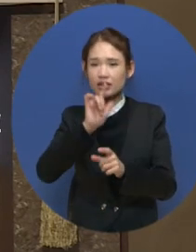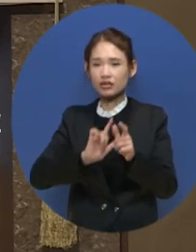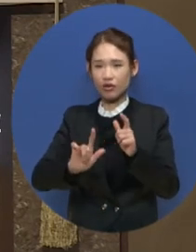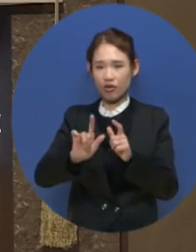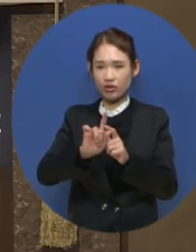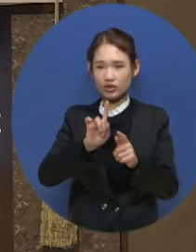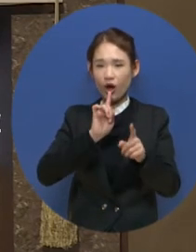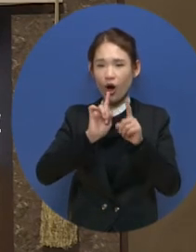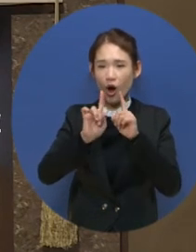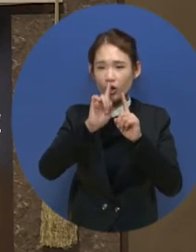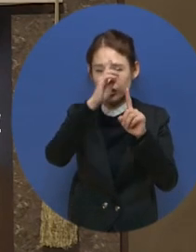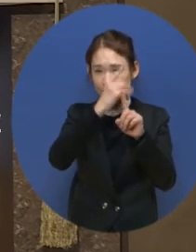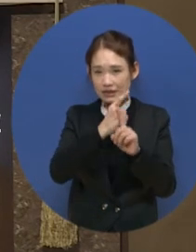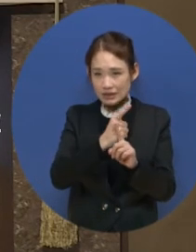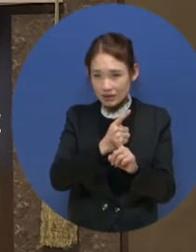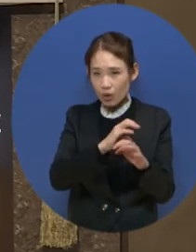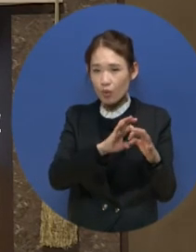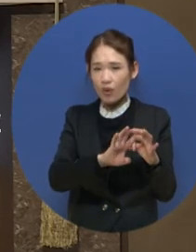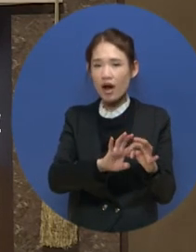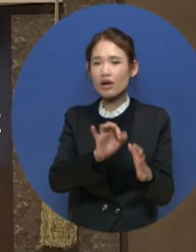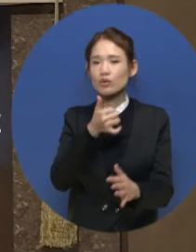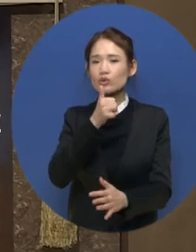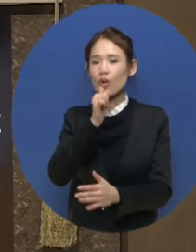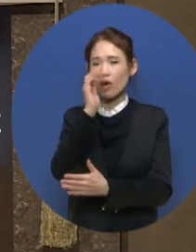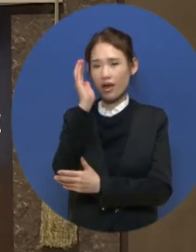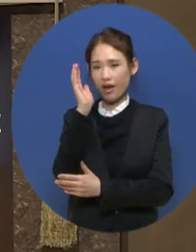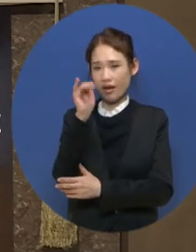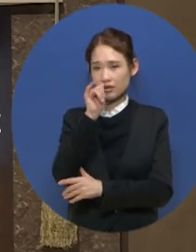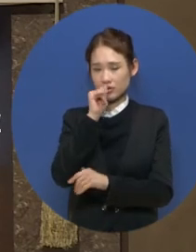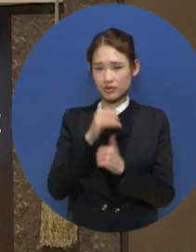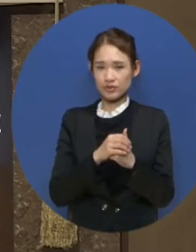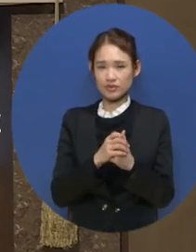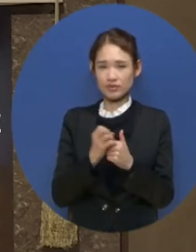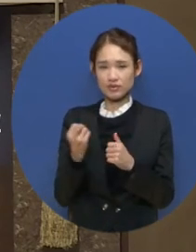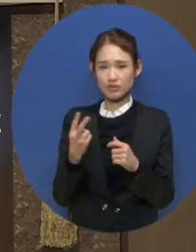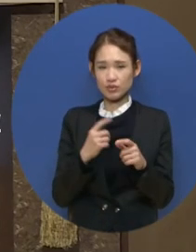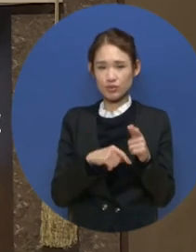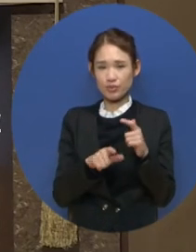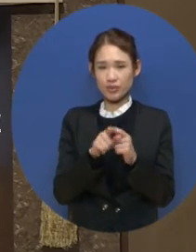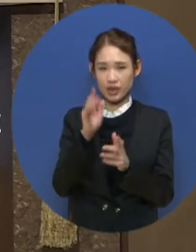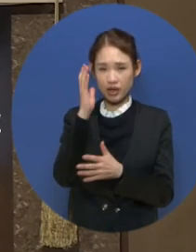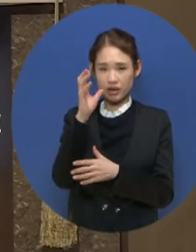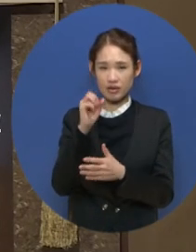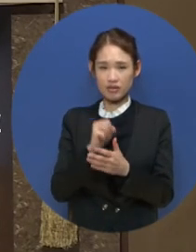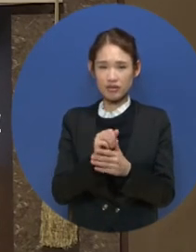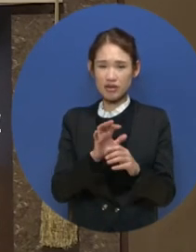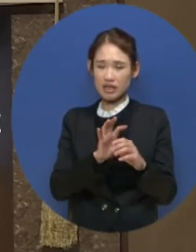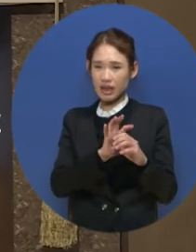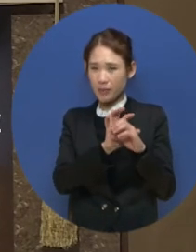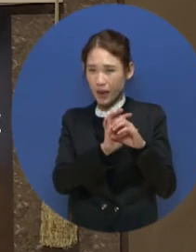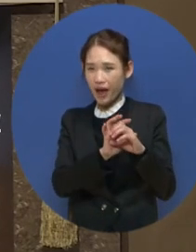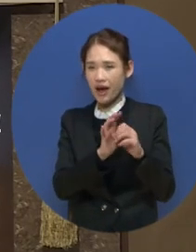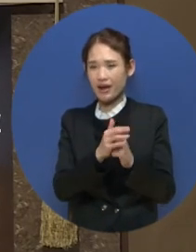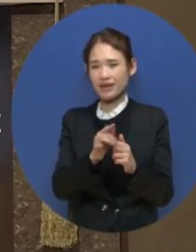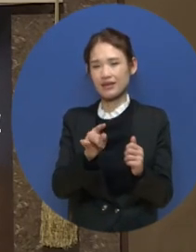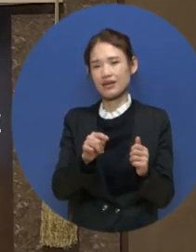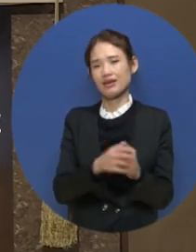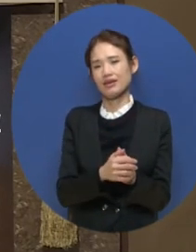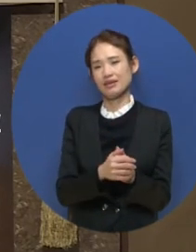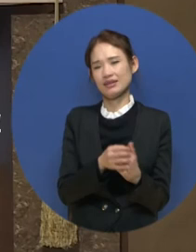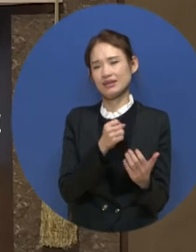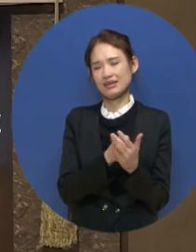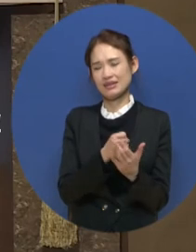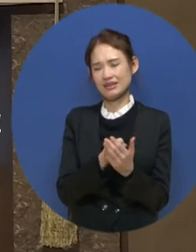언어치료 에 대한 소개에 강좌도 여러가지고 그걸 하기로 한 뒤 코라 이고 때문에 아침 좀 그렇습니다